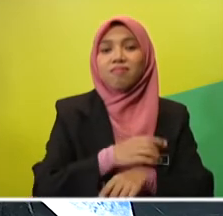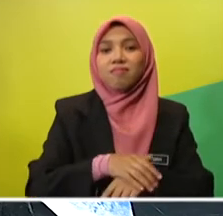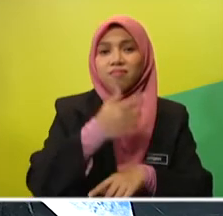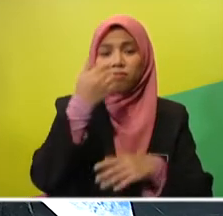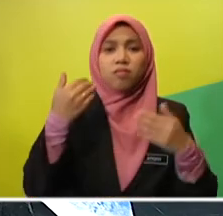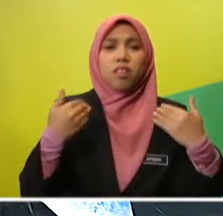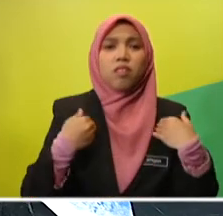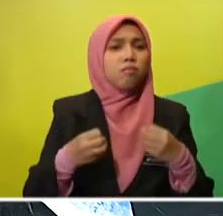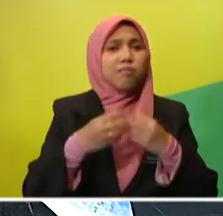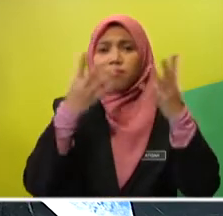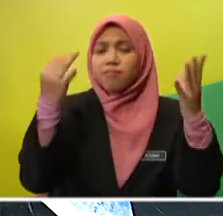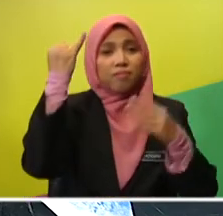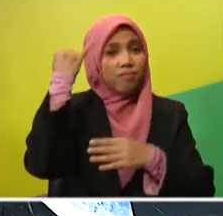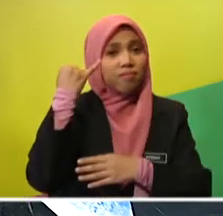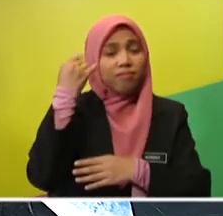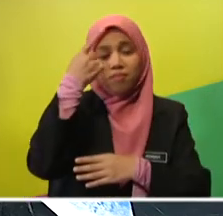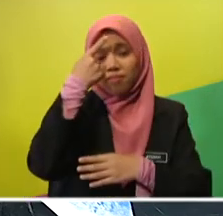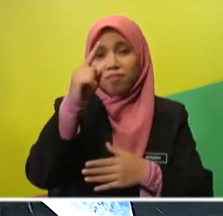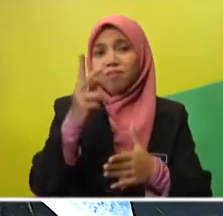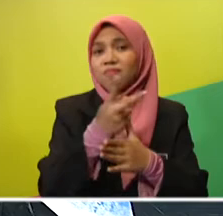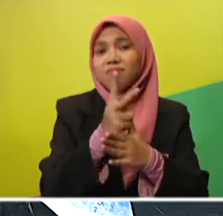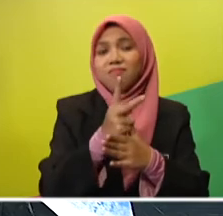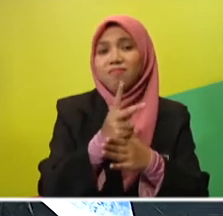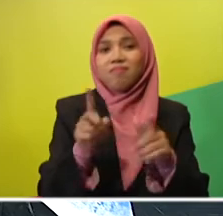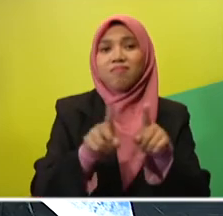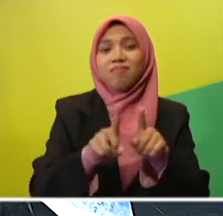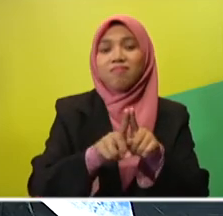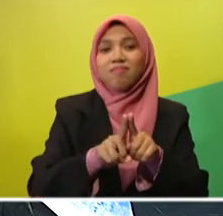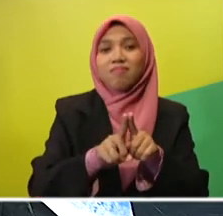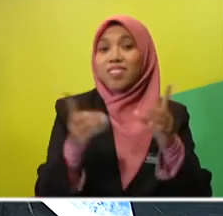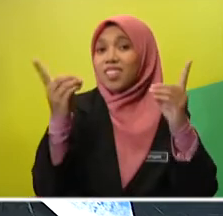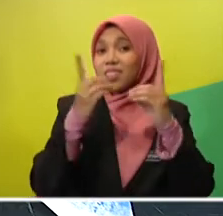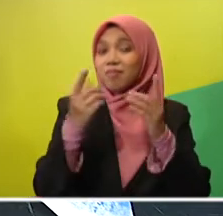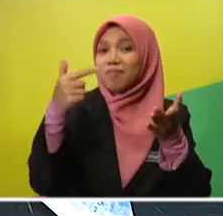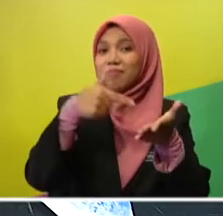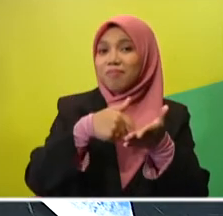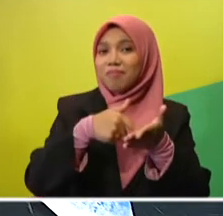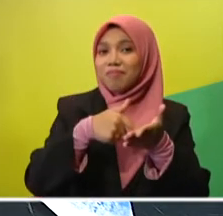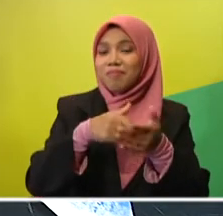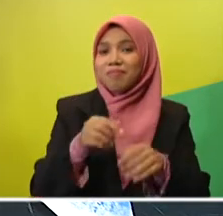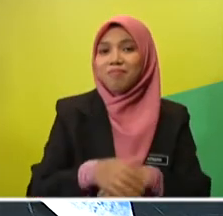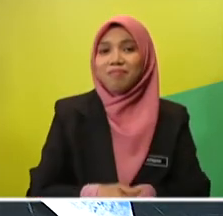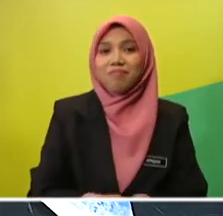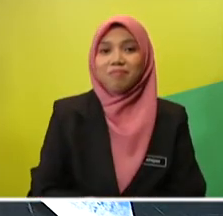kami berikan kepada anda. Jadi, jumpa lagi. Assalamualaikum. Hai.